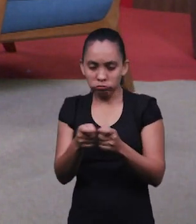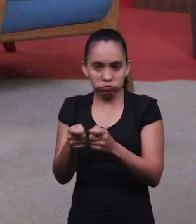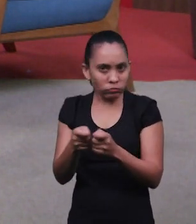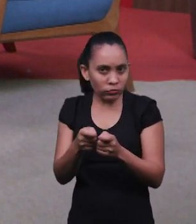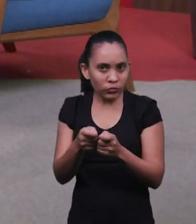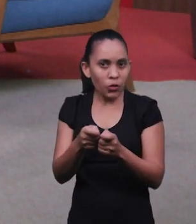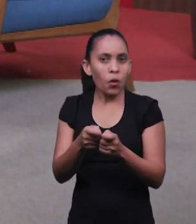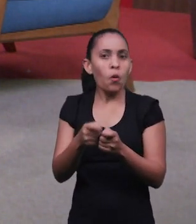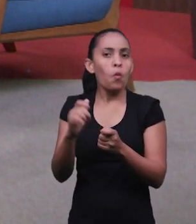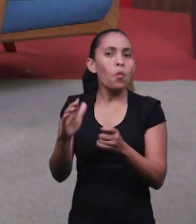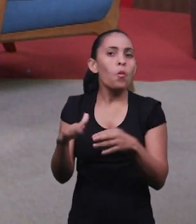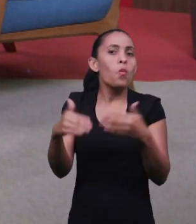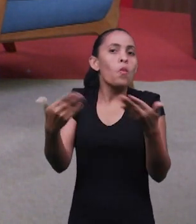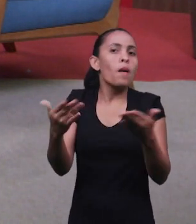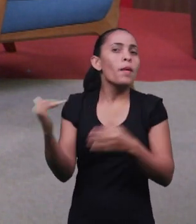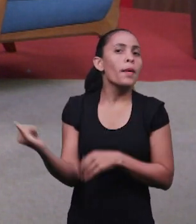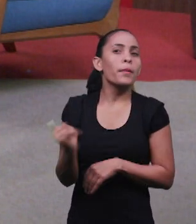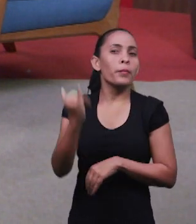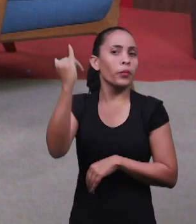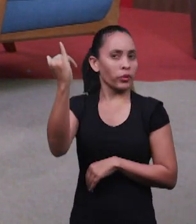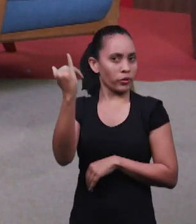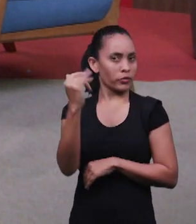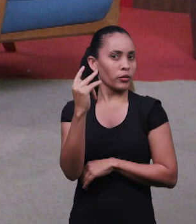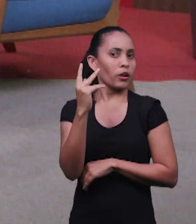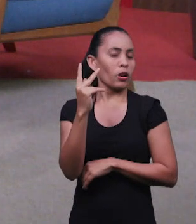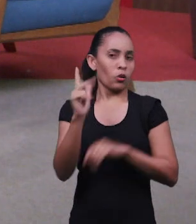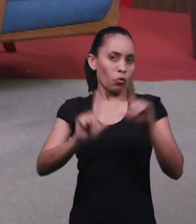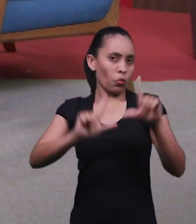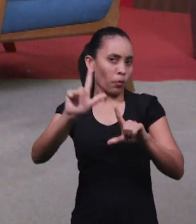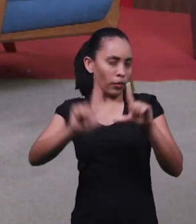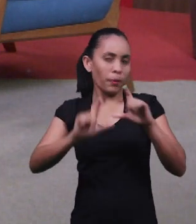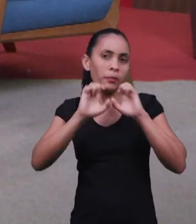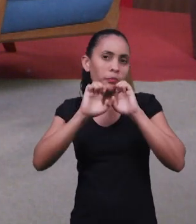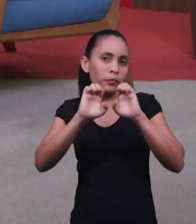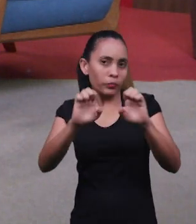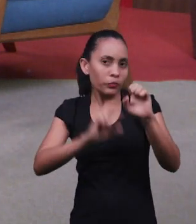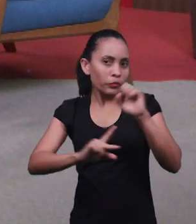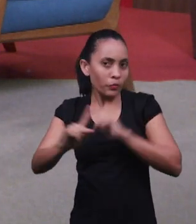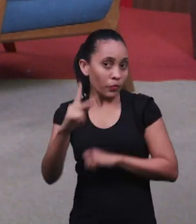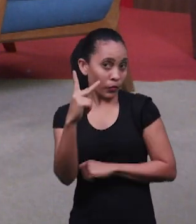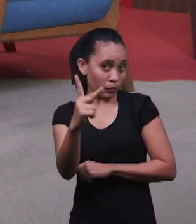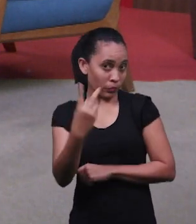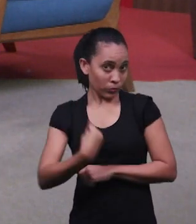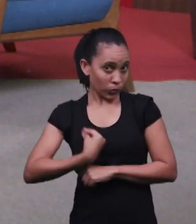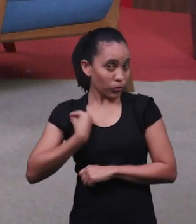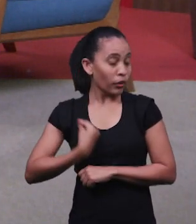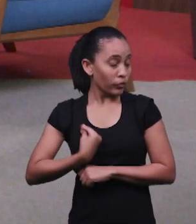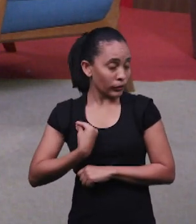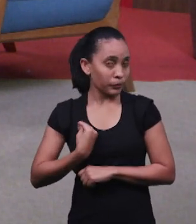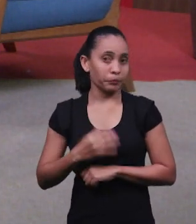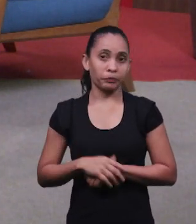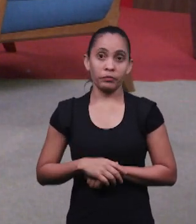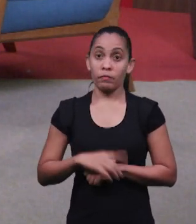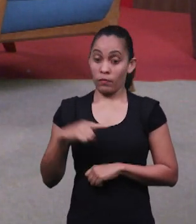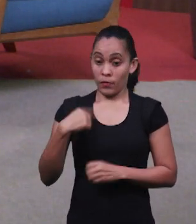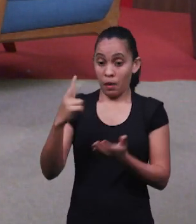vers un messager WhatsApp. Vous pouvez écrire quelle est l'importance que la programmation a pour vous. Nous voulons partager deux